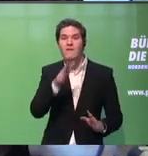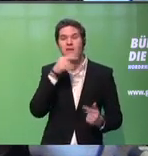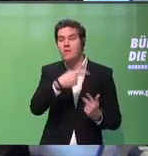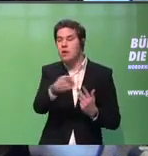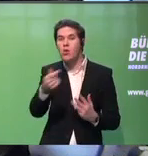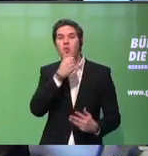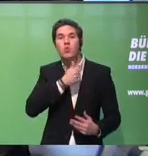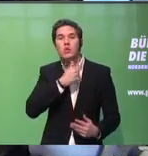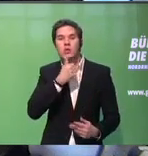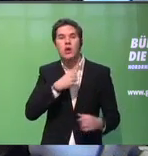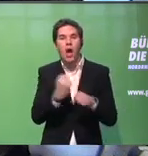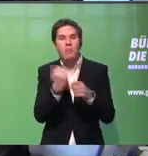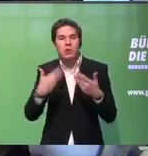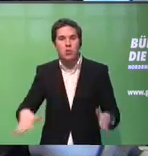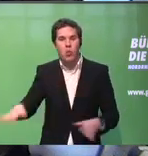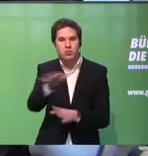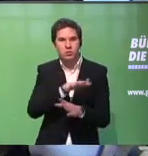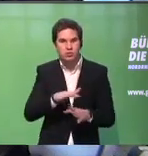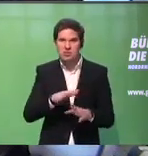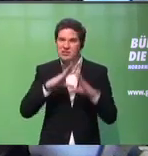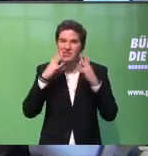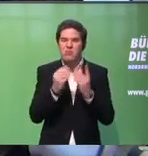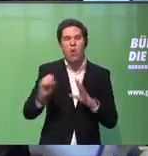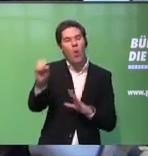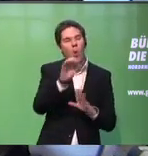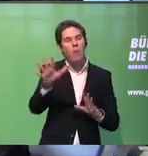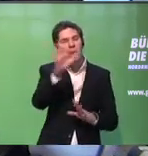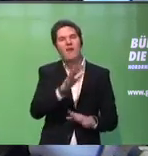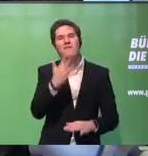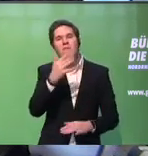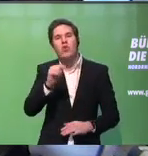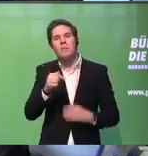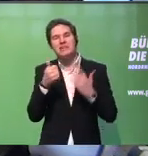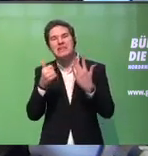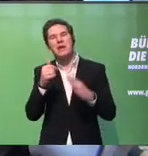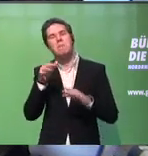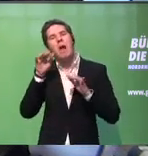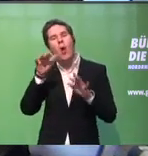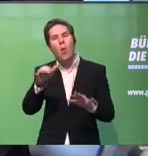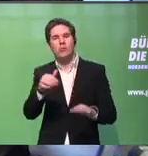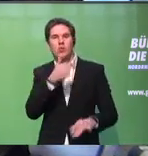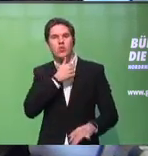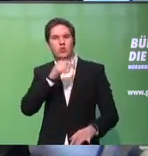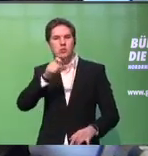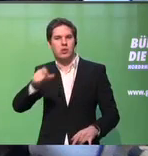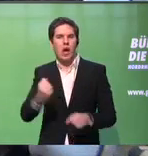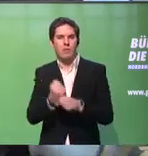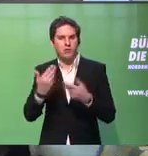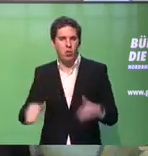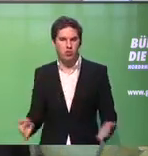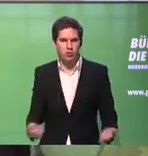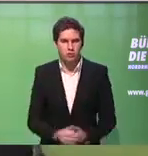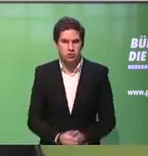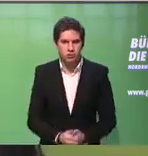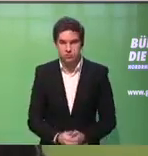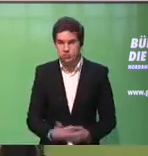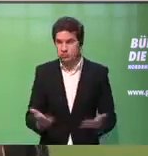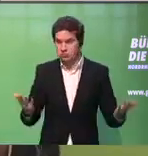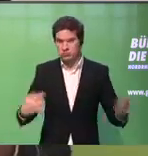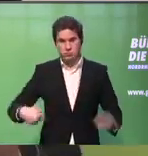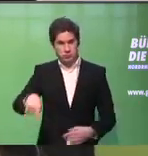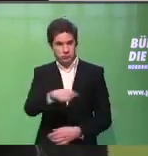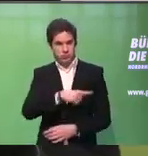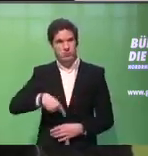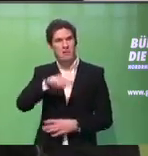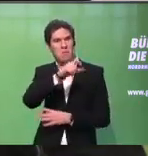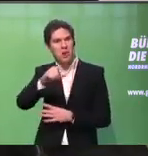arbeitslos. In ganz Europa sind es 5,6 Millionen Jugendarbeitslose. Hier bei uns verstehen die Menschen immer weniger, warum Milliarden